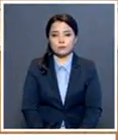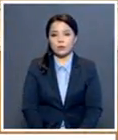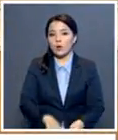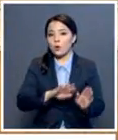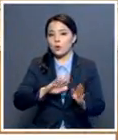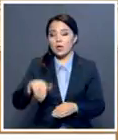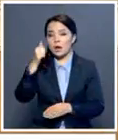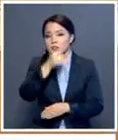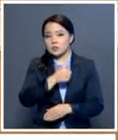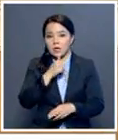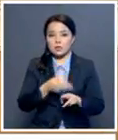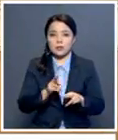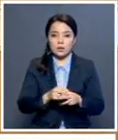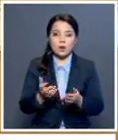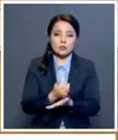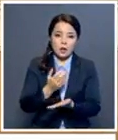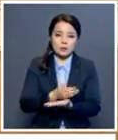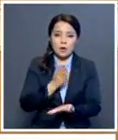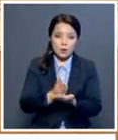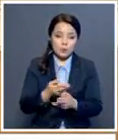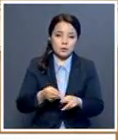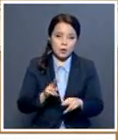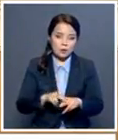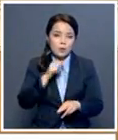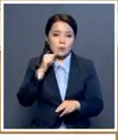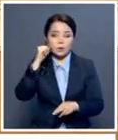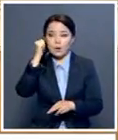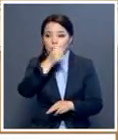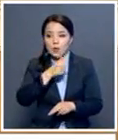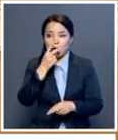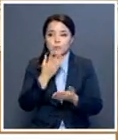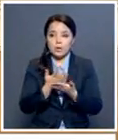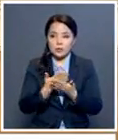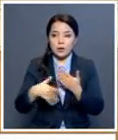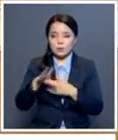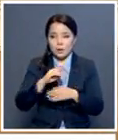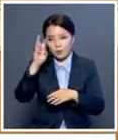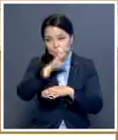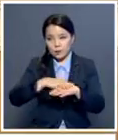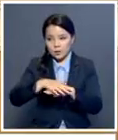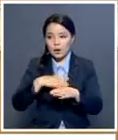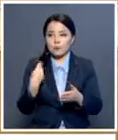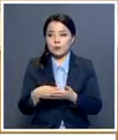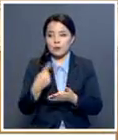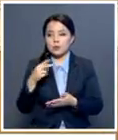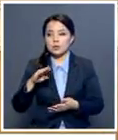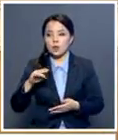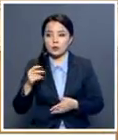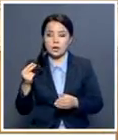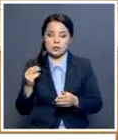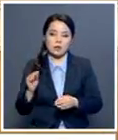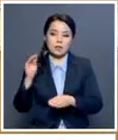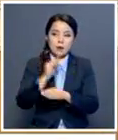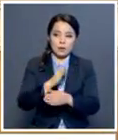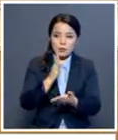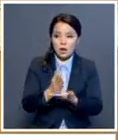Өткен жыл қор үшін табысты болды. Кірістерді 32%-ға ұлғайттық. Мемлекет бюджетіне 1 триллион теңге көлемінде қаржы құйдық.